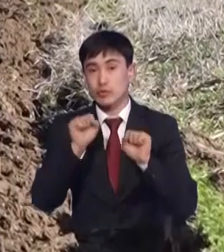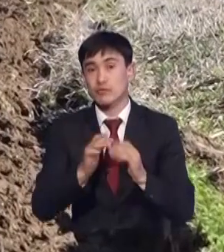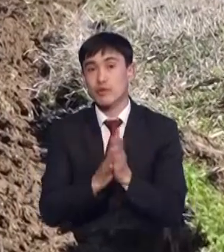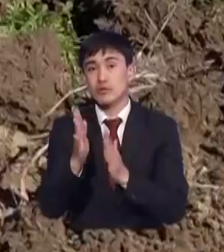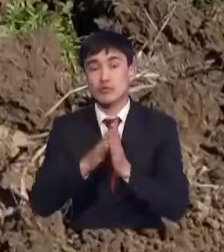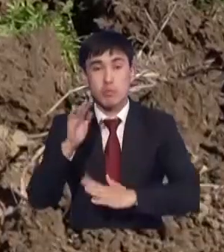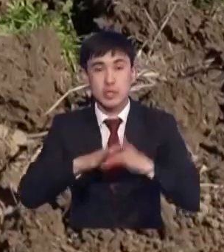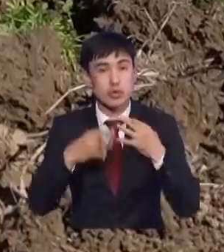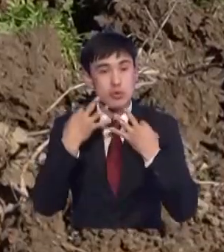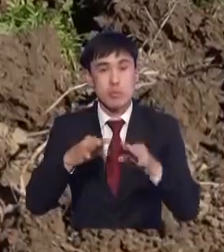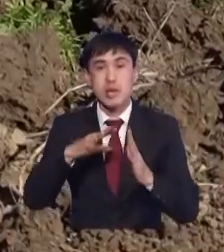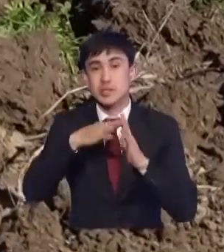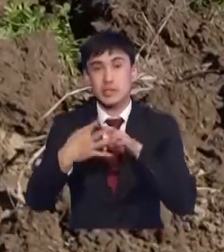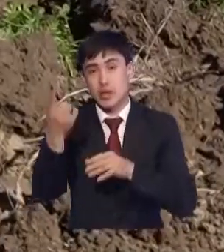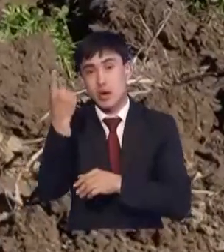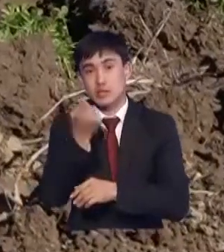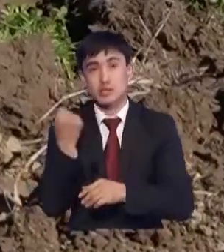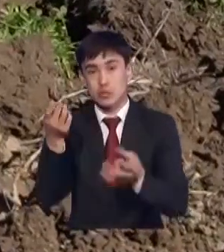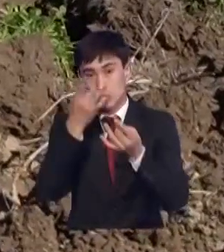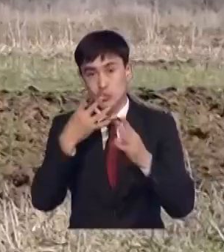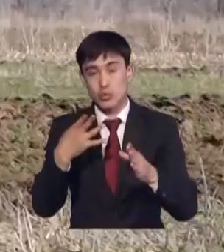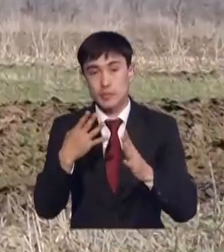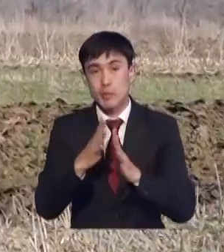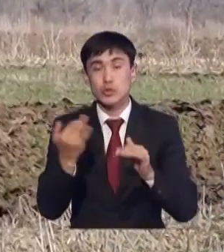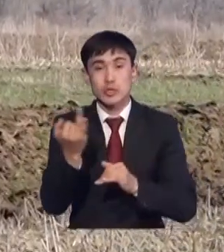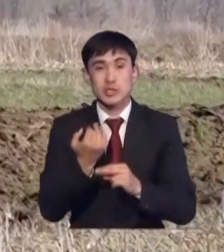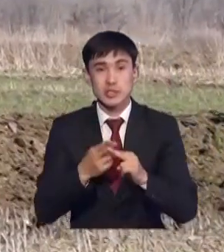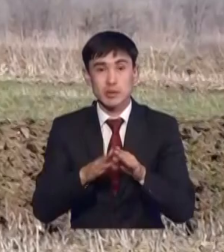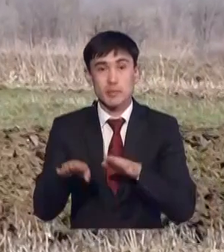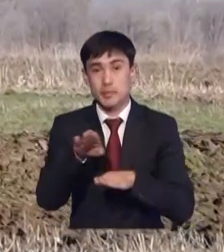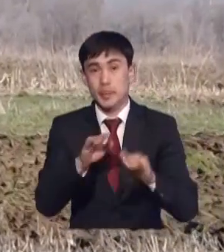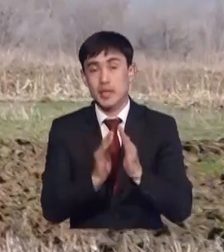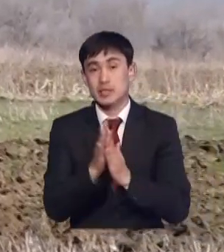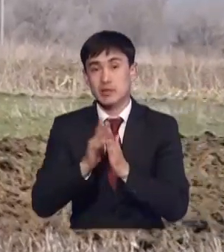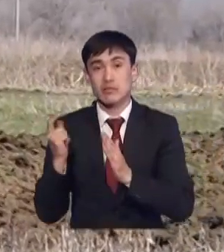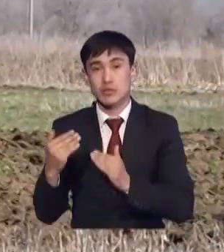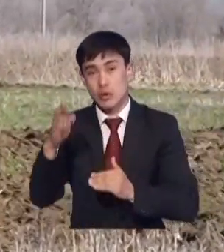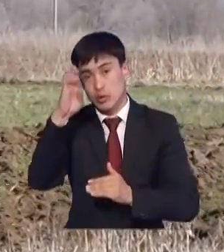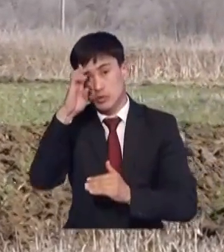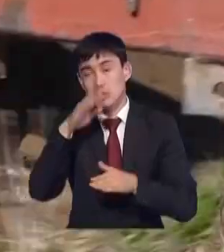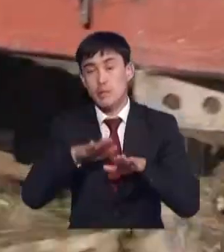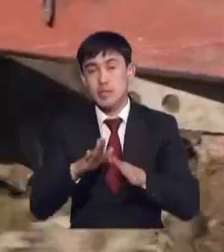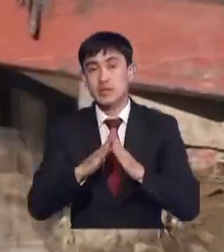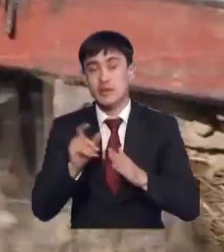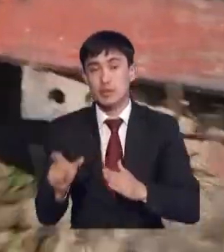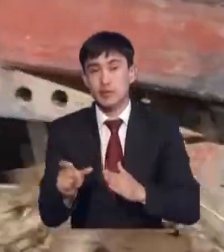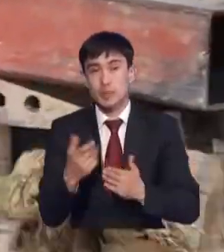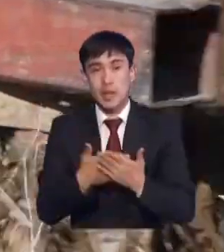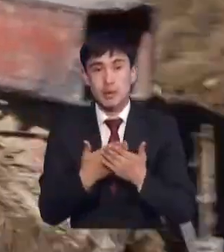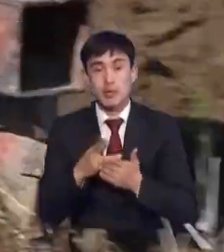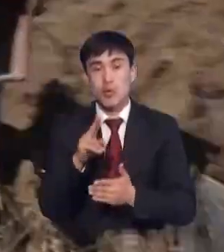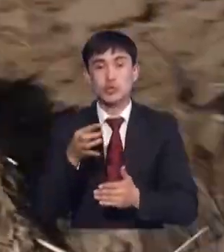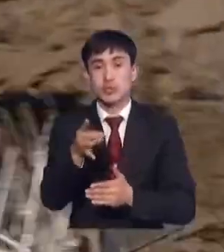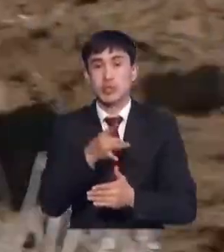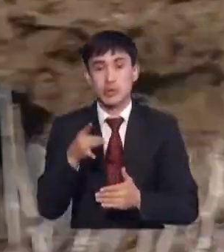водосберегающий сельскохозяйственные от тогой большой интерес к потенциалу растениеводства со стороны государства и местных фермеров к примеру в как